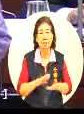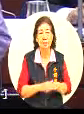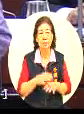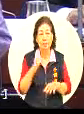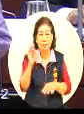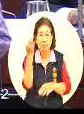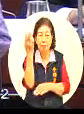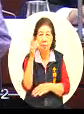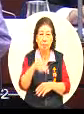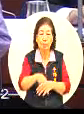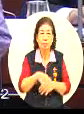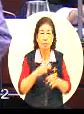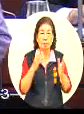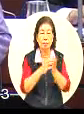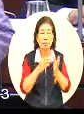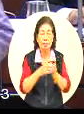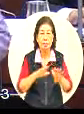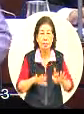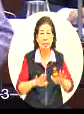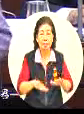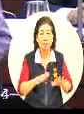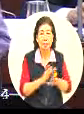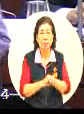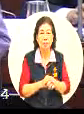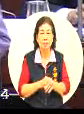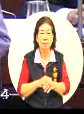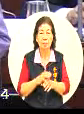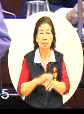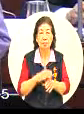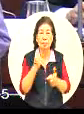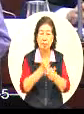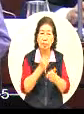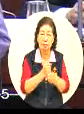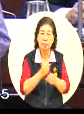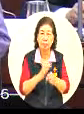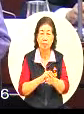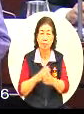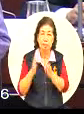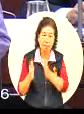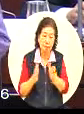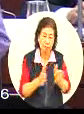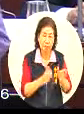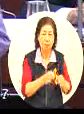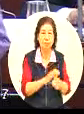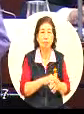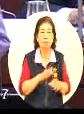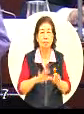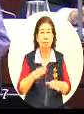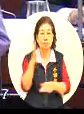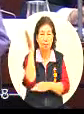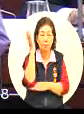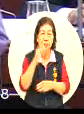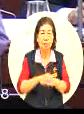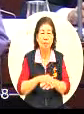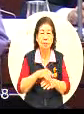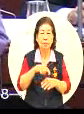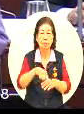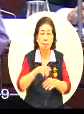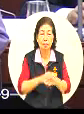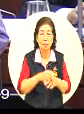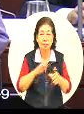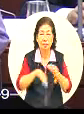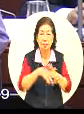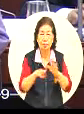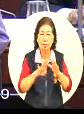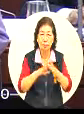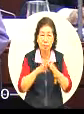它有在办理也要出租中，但是市政府的闲置空间出租，但是更重